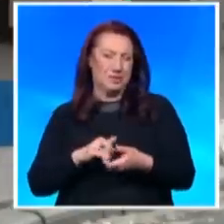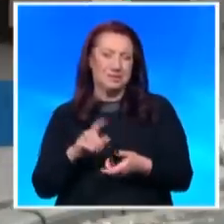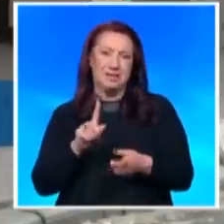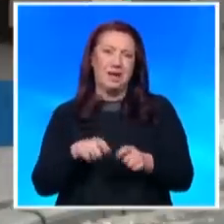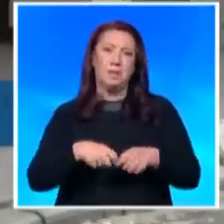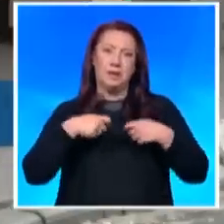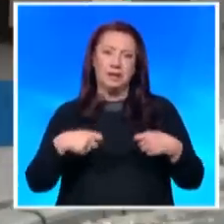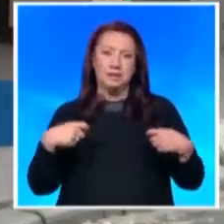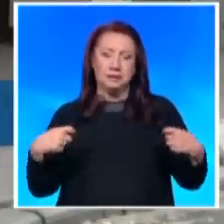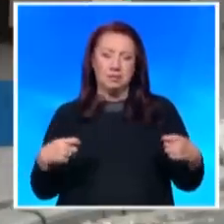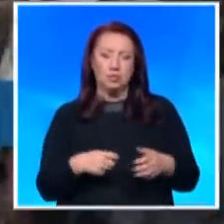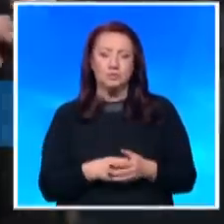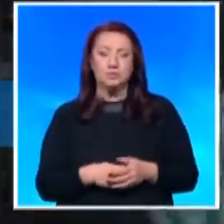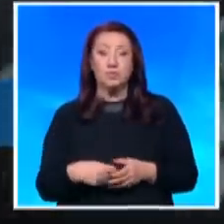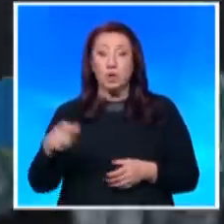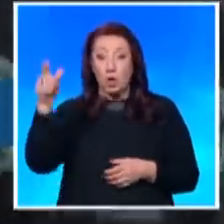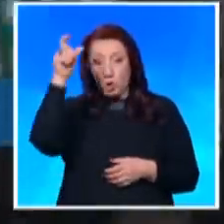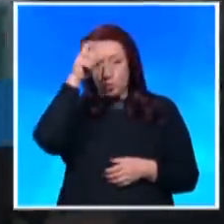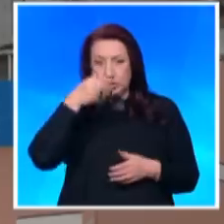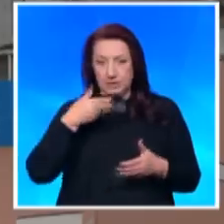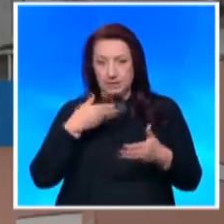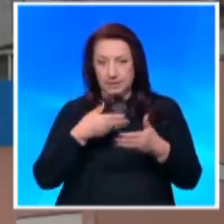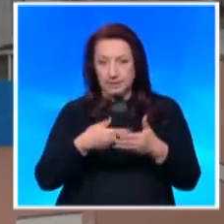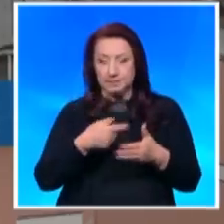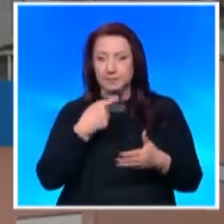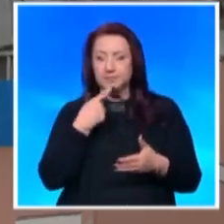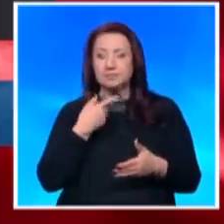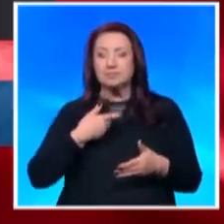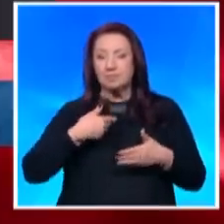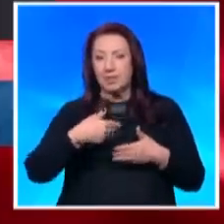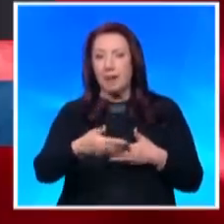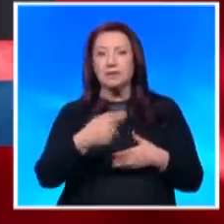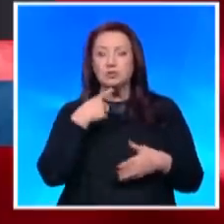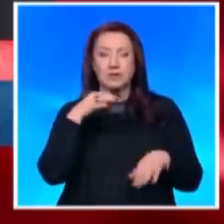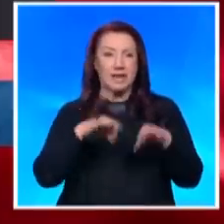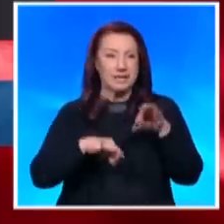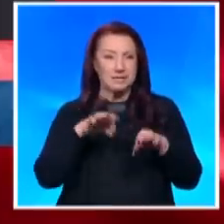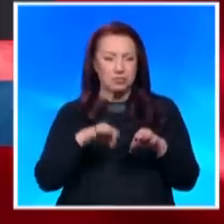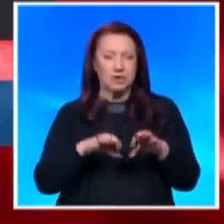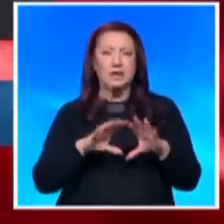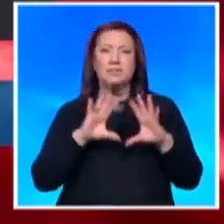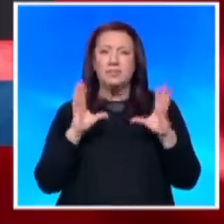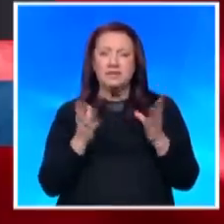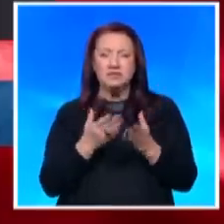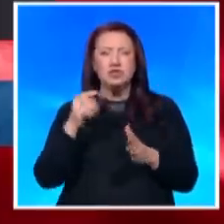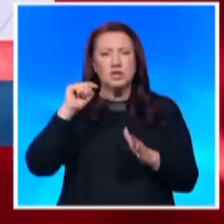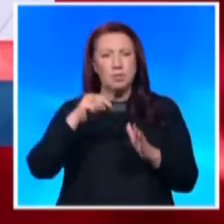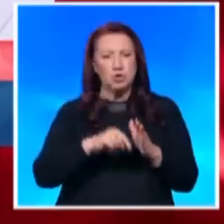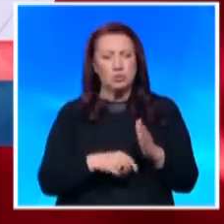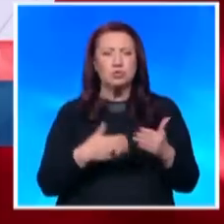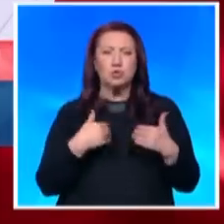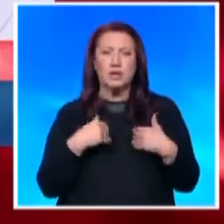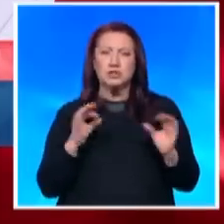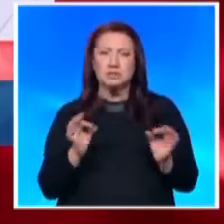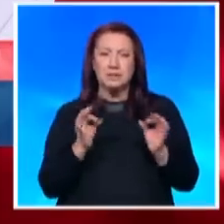на решителния вот. Всичко за ситуацията в страната, часове преди отварянето на изборните секции, наживо от специалните пратеници на